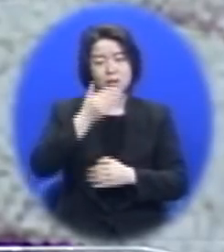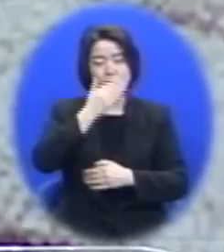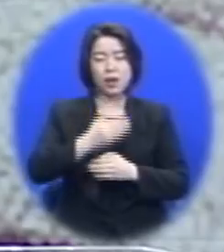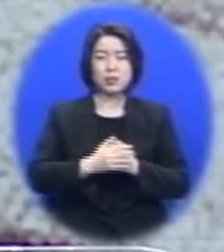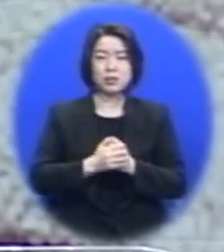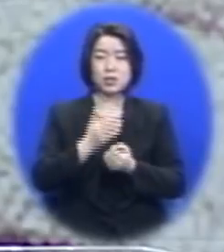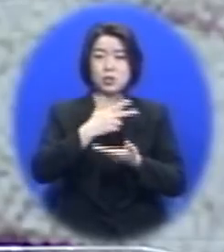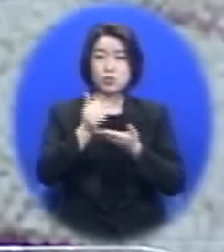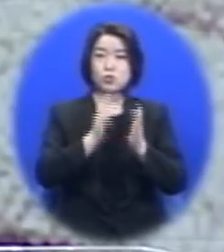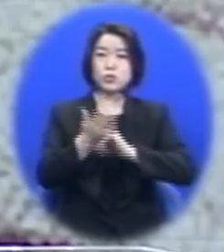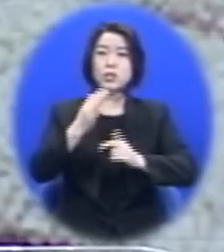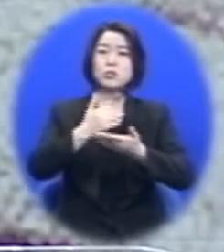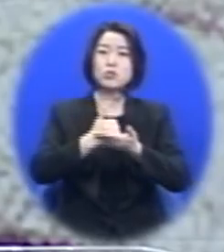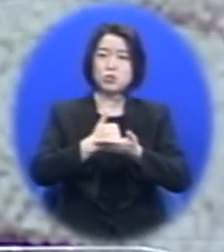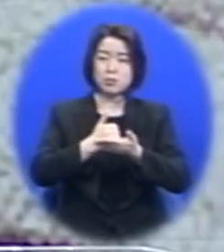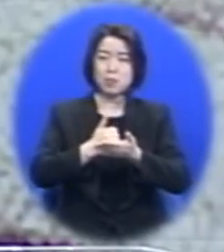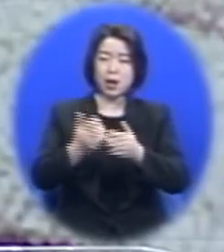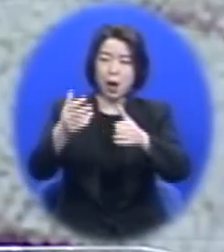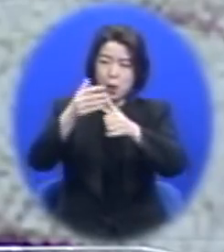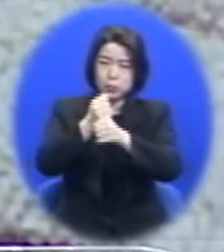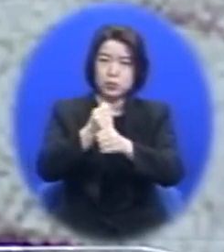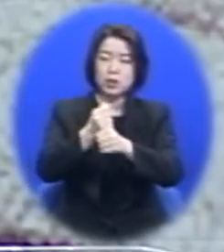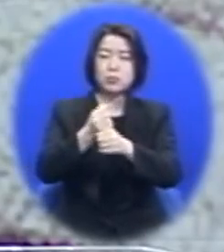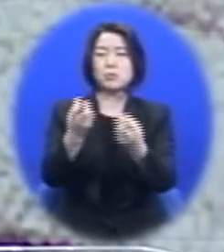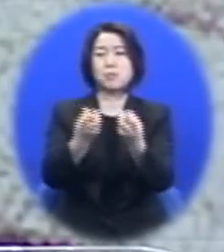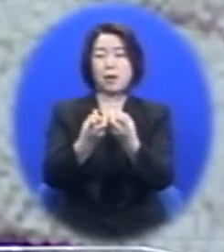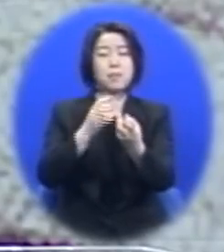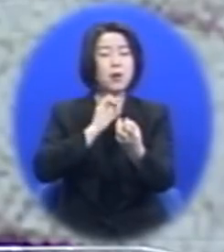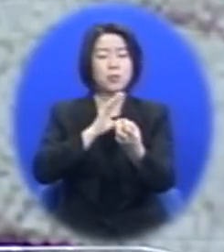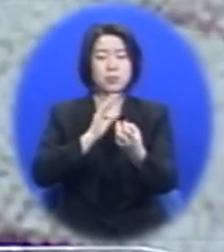주 예수님만 붙잡을 수 밖에 없었어요